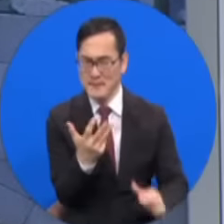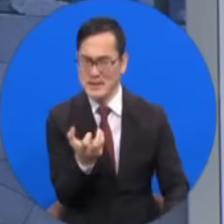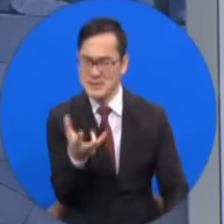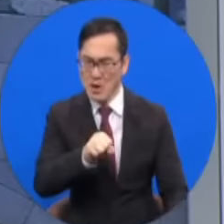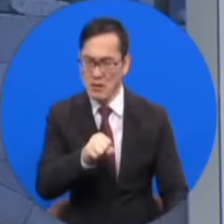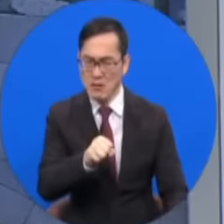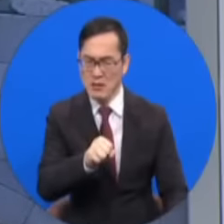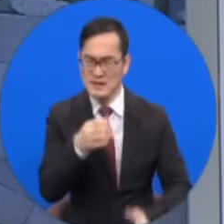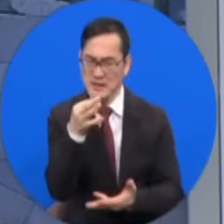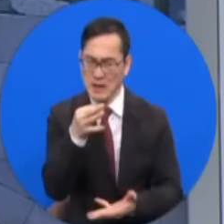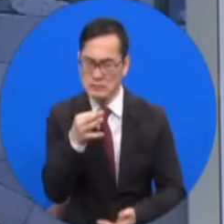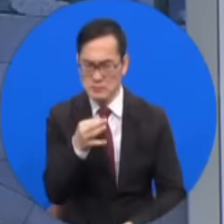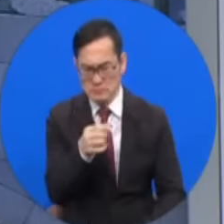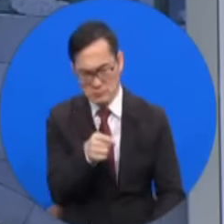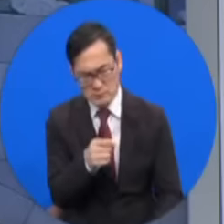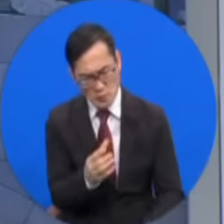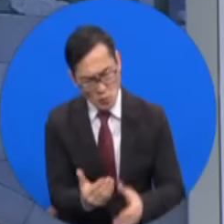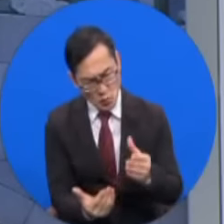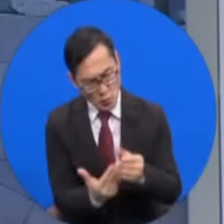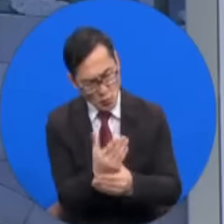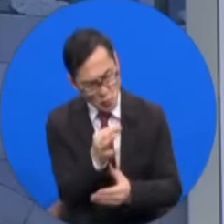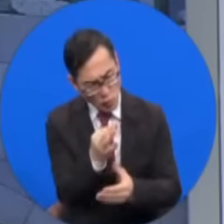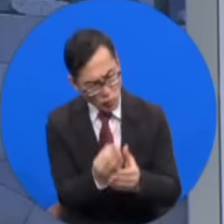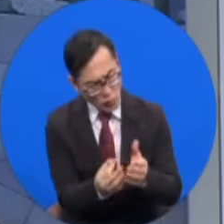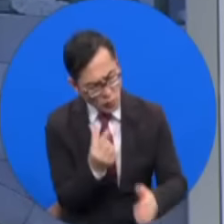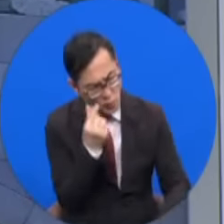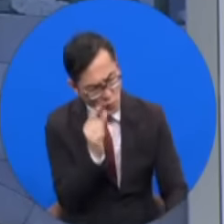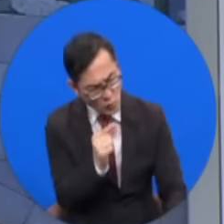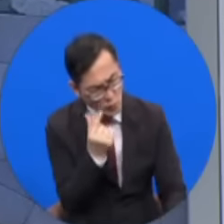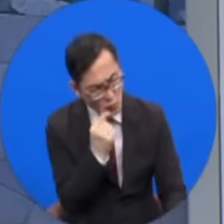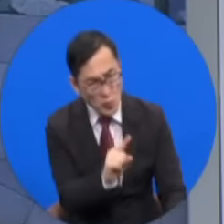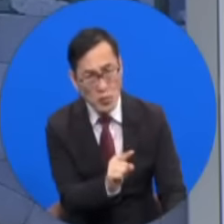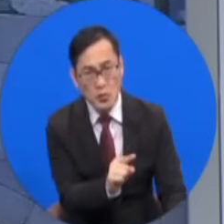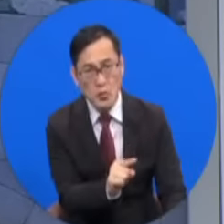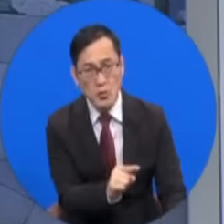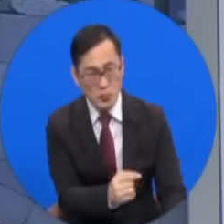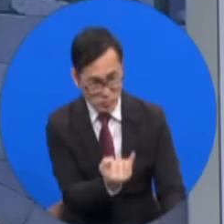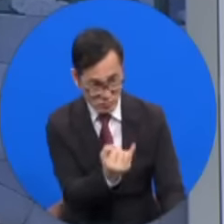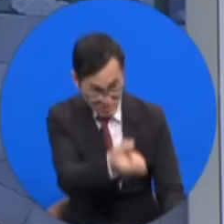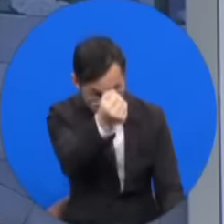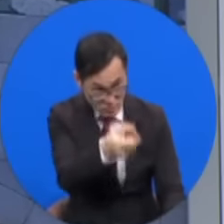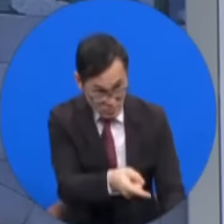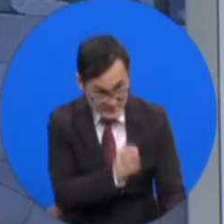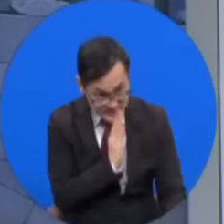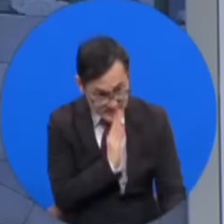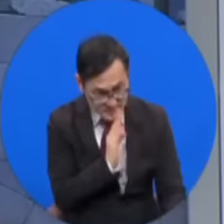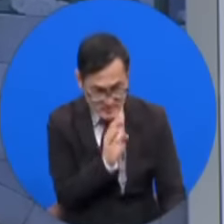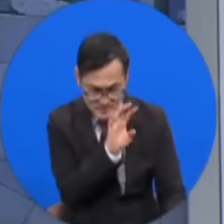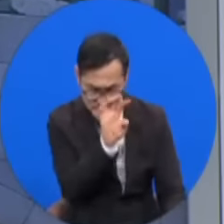보유하고 있다라면서이 부동산이 그 배모씨 부동산이 맞냐라고 의욕을 제기했습니다